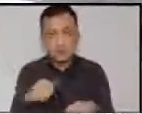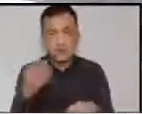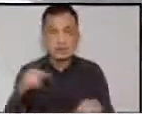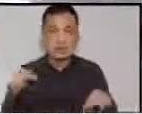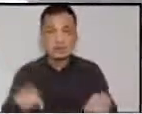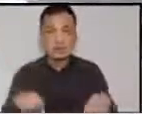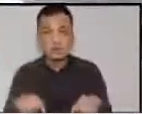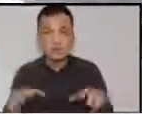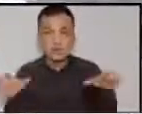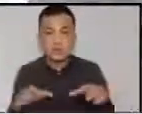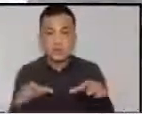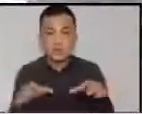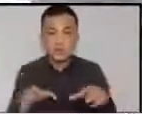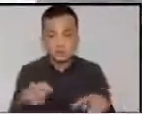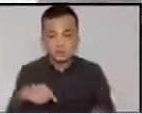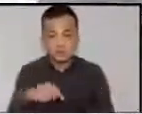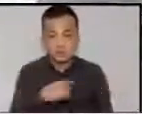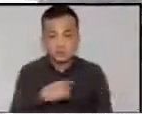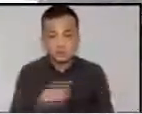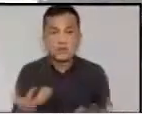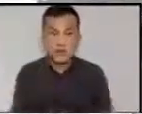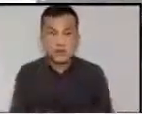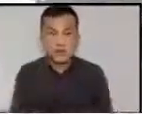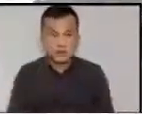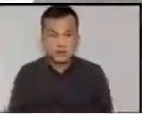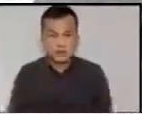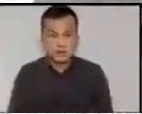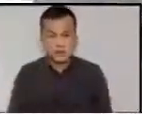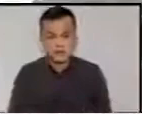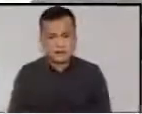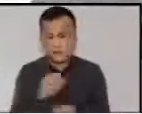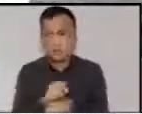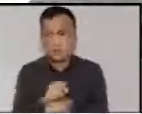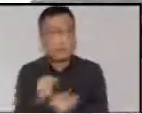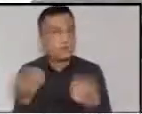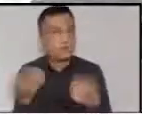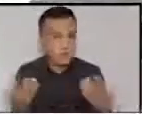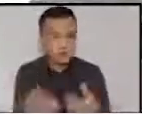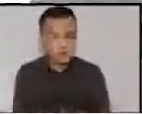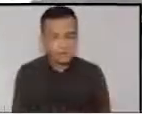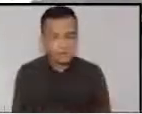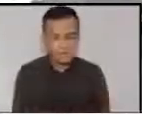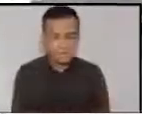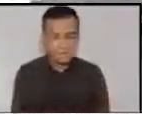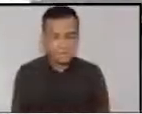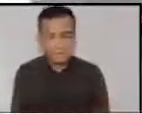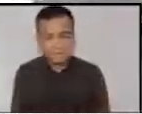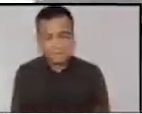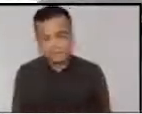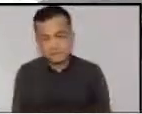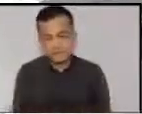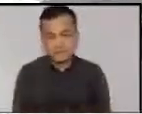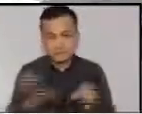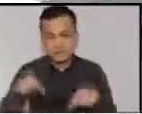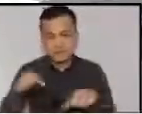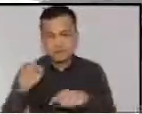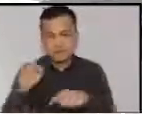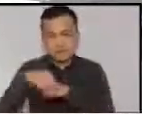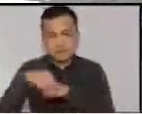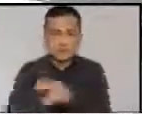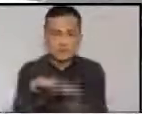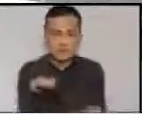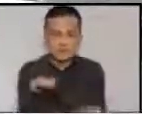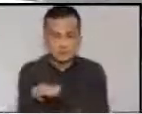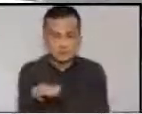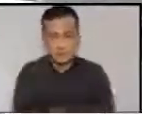School. Nagsasagawa naman ngayon ang assessment ang Lapu-Lapu City Government kung saan posibleng i-relocate yung mga residente dito sa lugar.